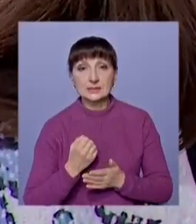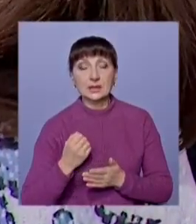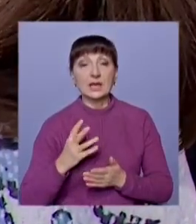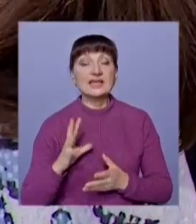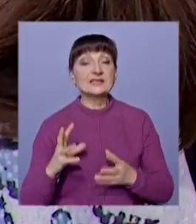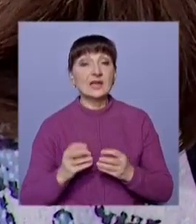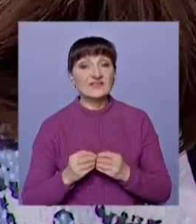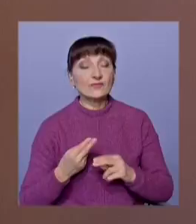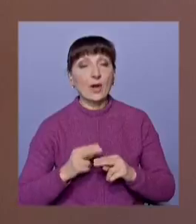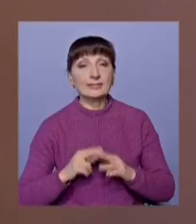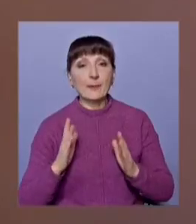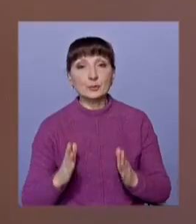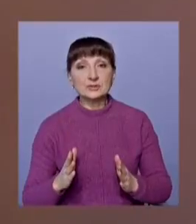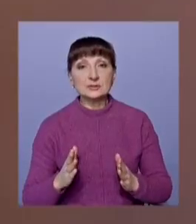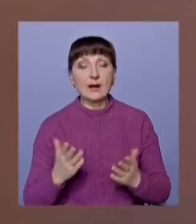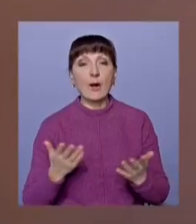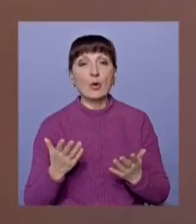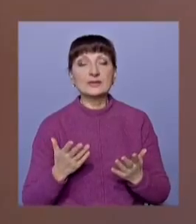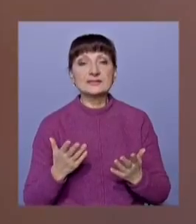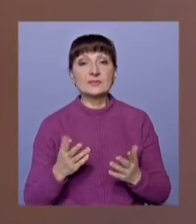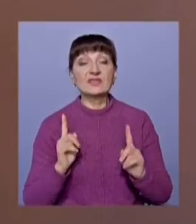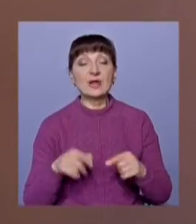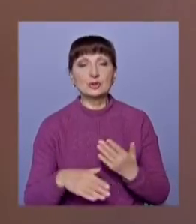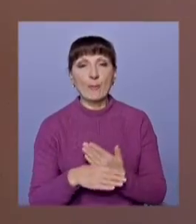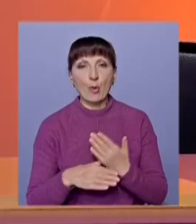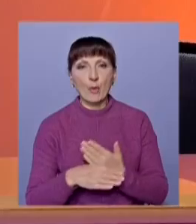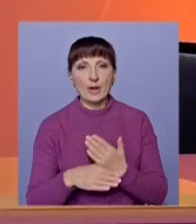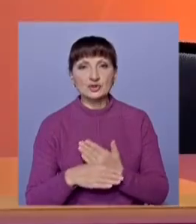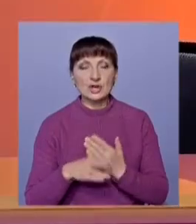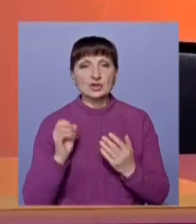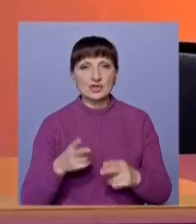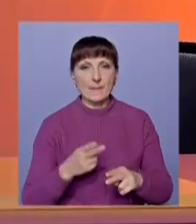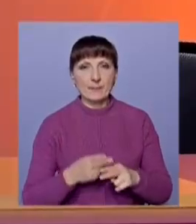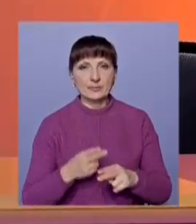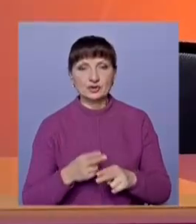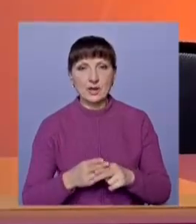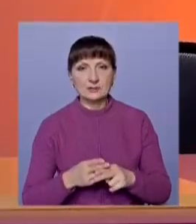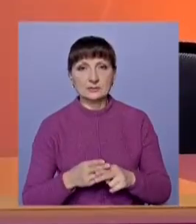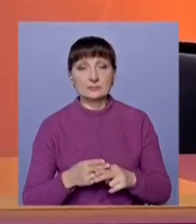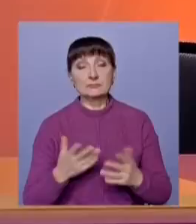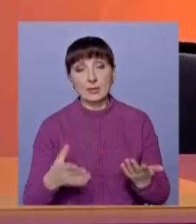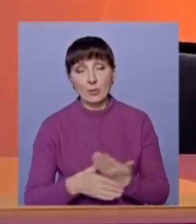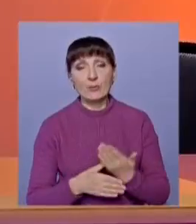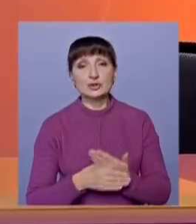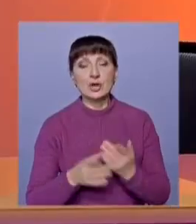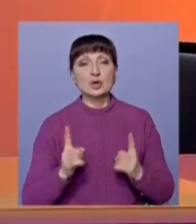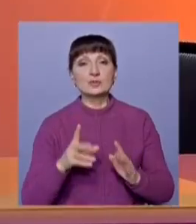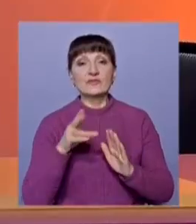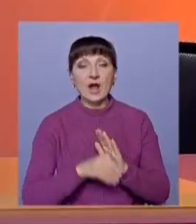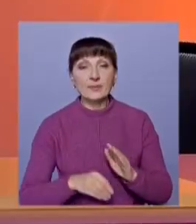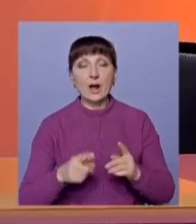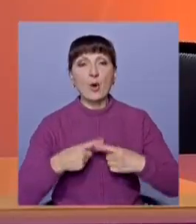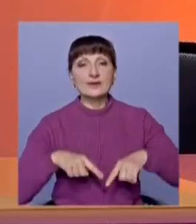скорее всего, это будет в какой-то степени даже помощь, нежели препятствие подспорье, для того, чтобы, да, для того, чтобы и в рамках